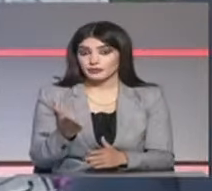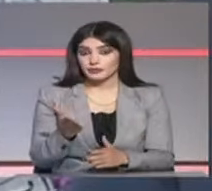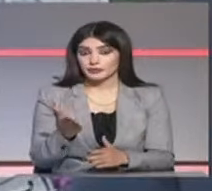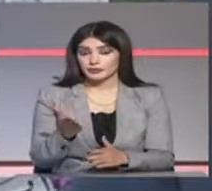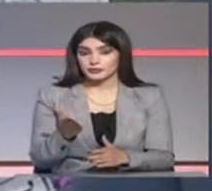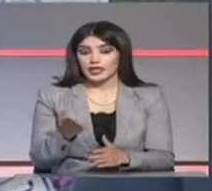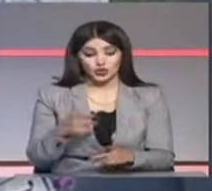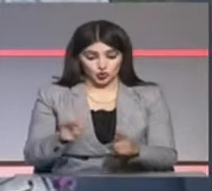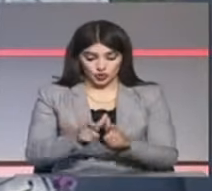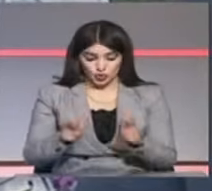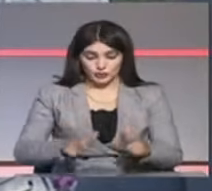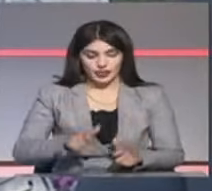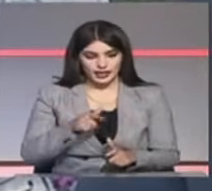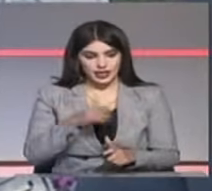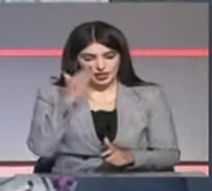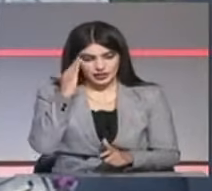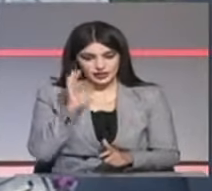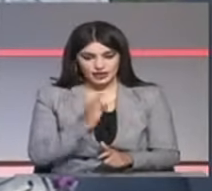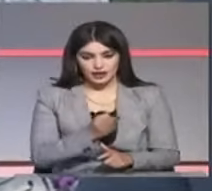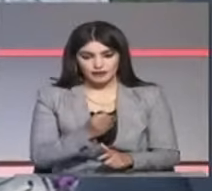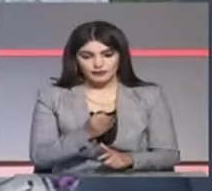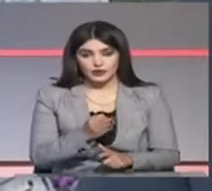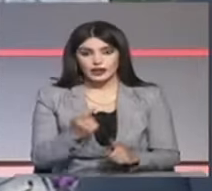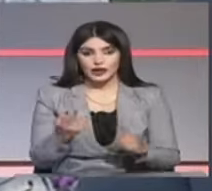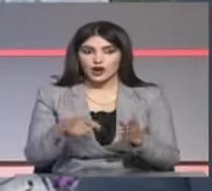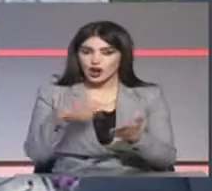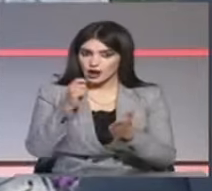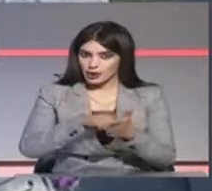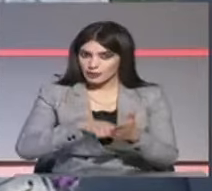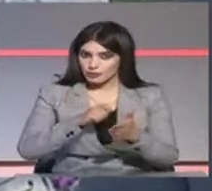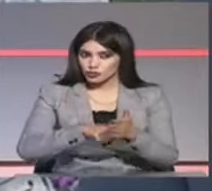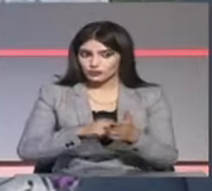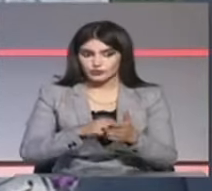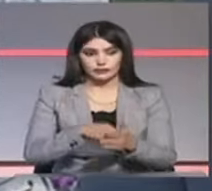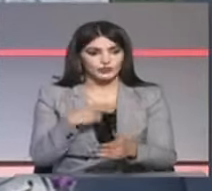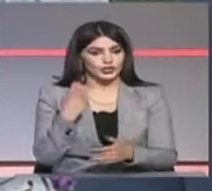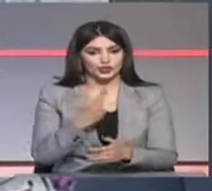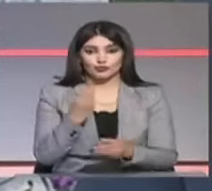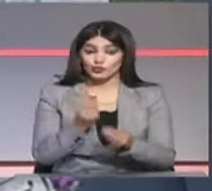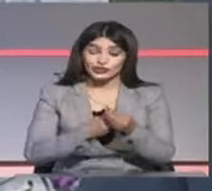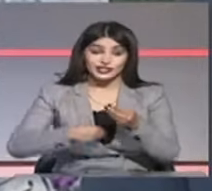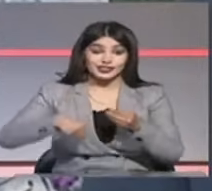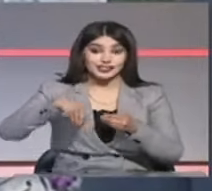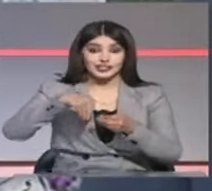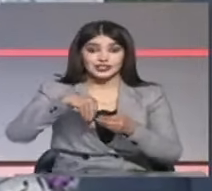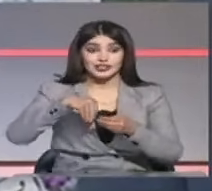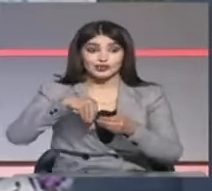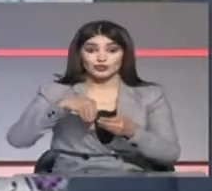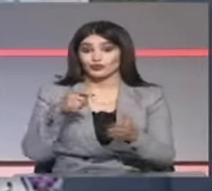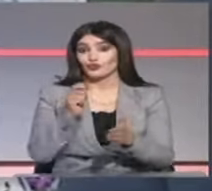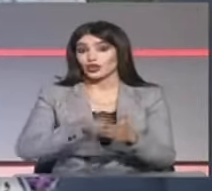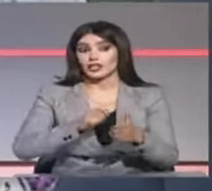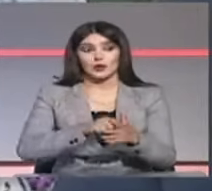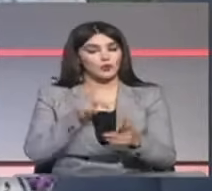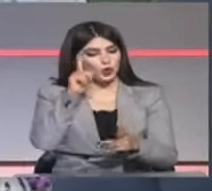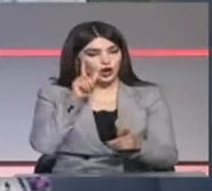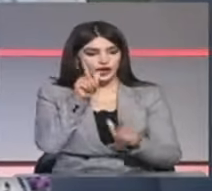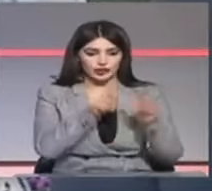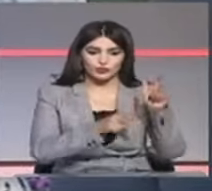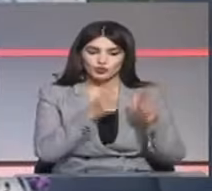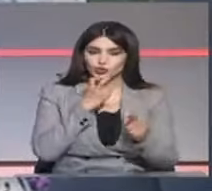ال الضرائب معادش النشر من فيها خطر المواطن تونسي وشركه